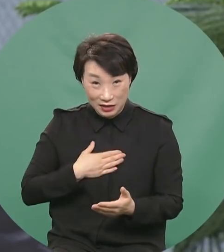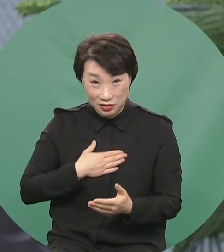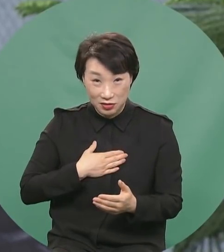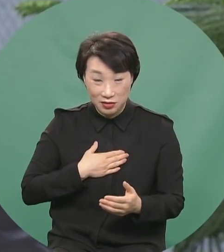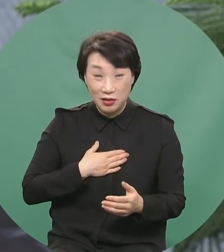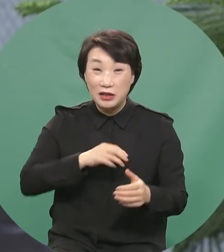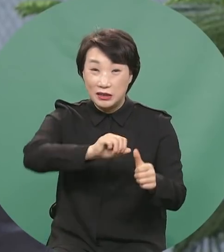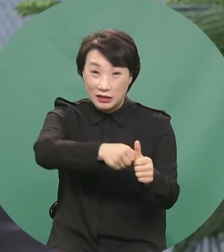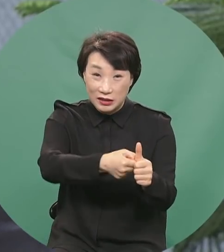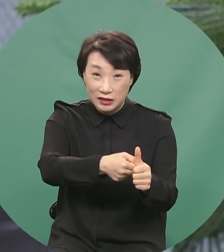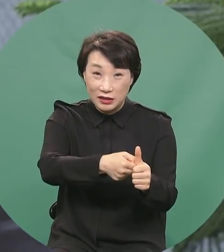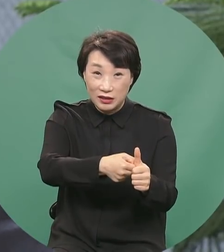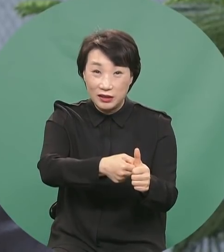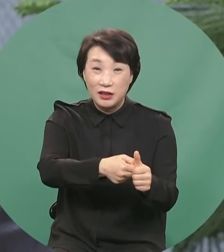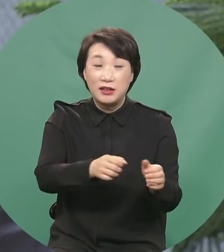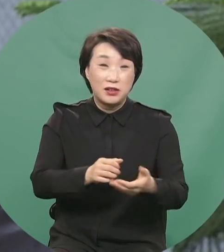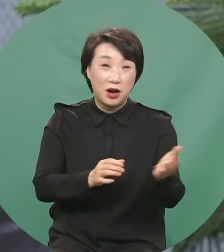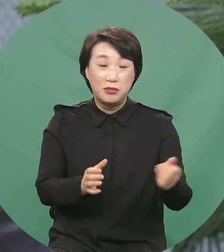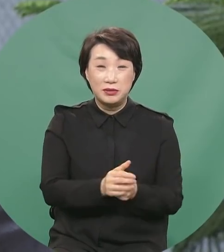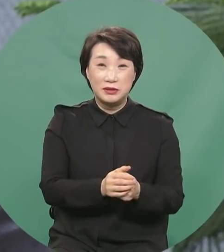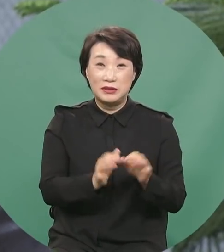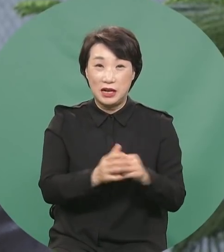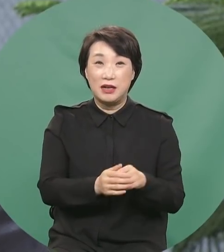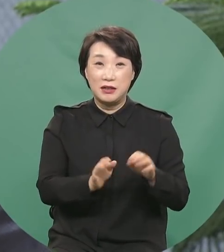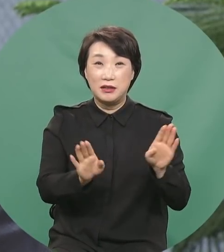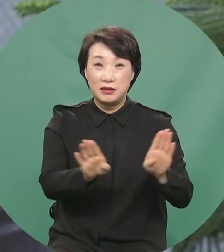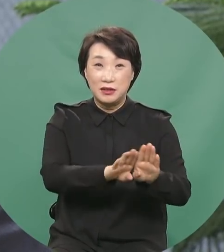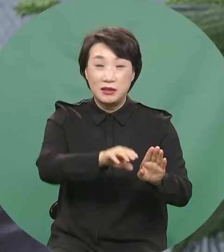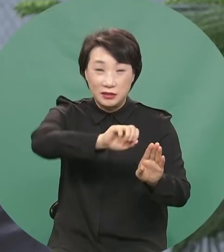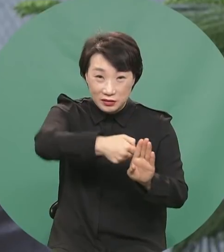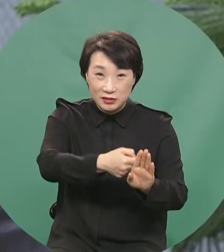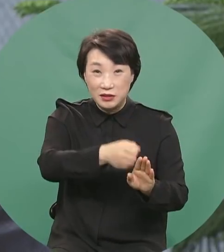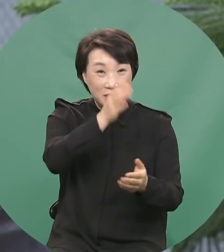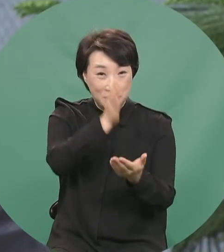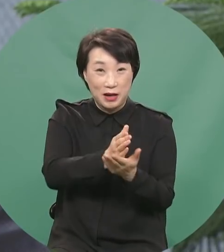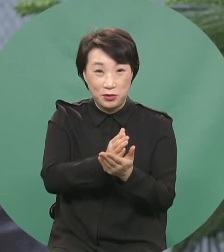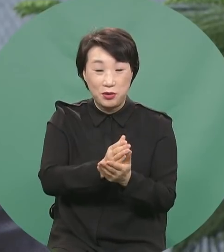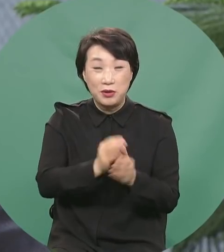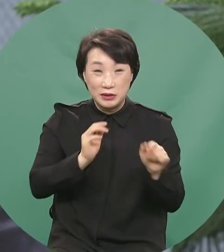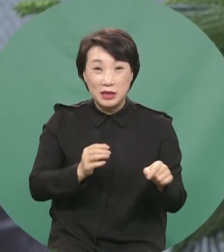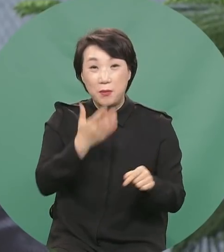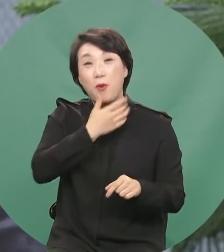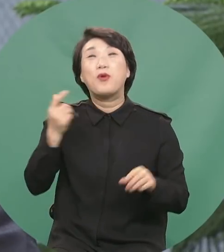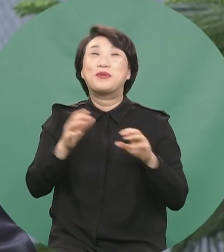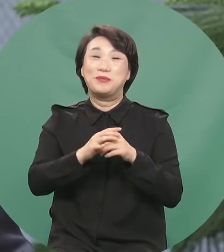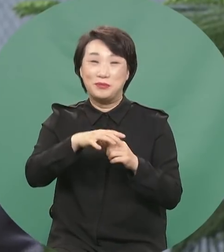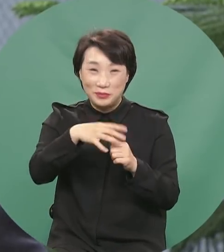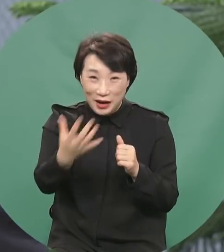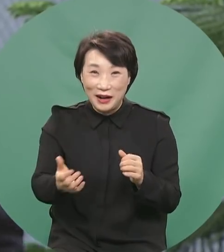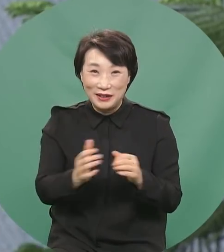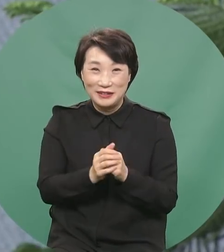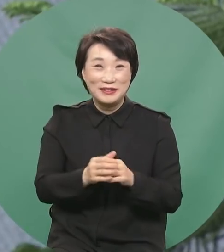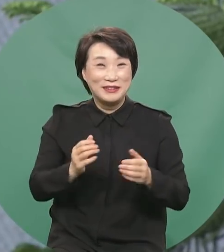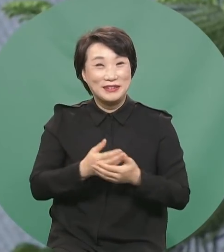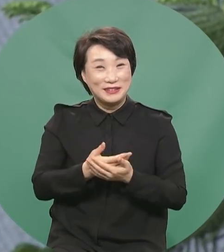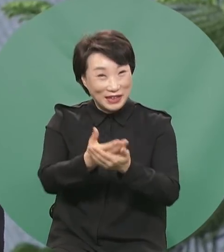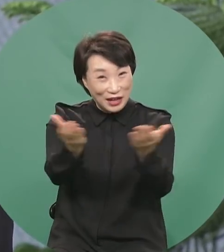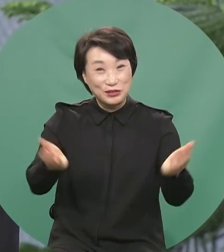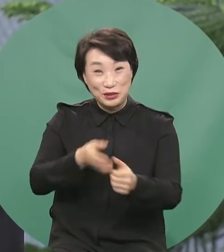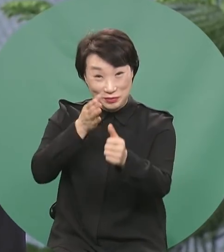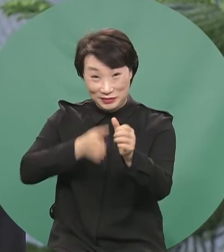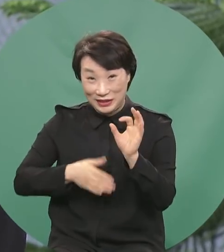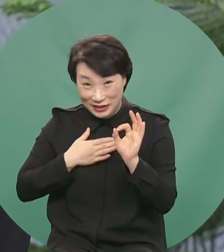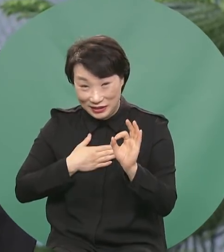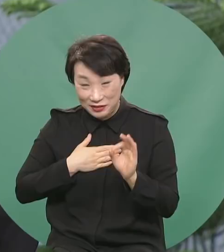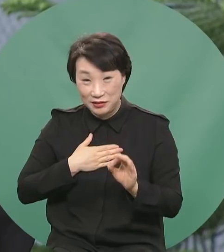채워주지 말라. 풀어내서 나눠줘라 이 말입니다. 이해되시면 아멘 합시다.